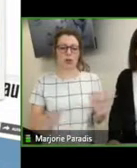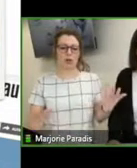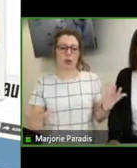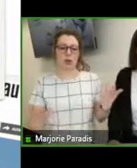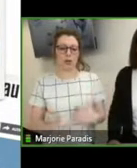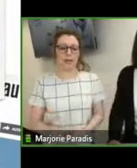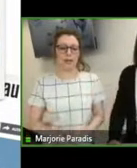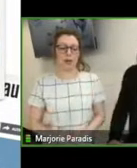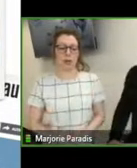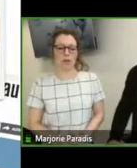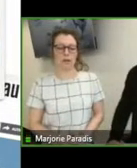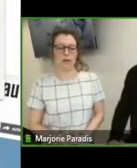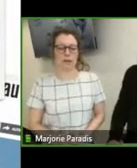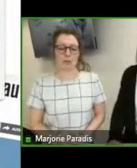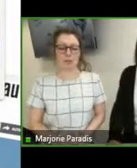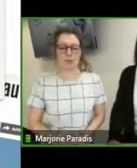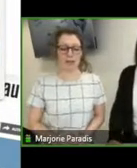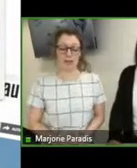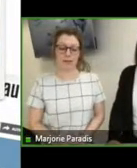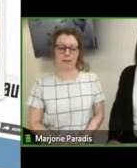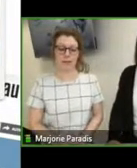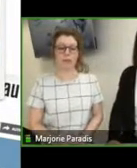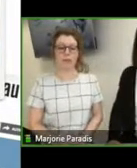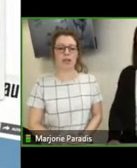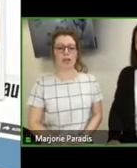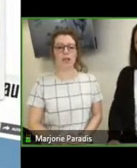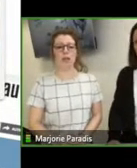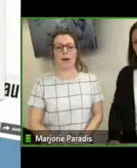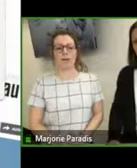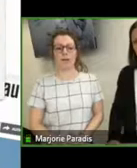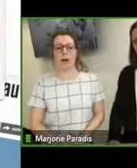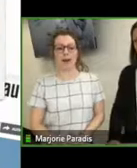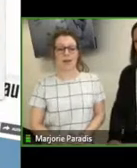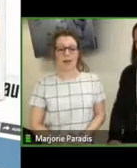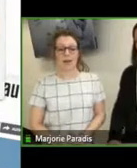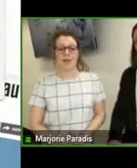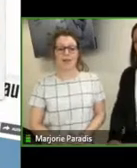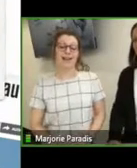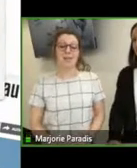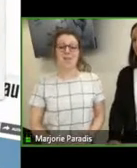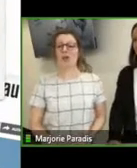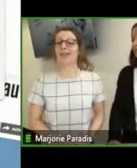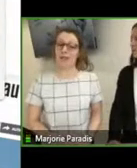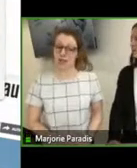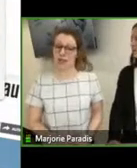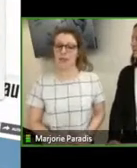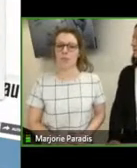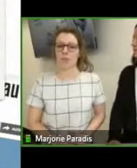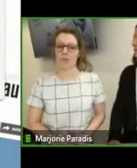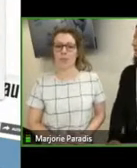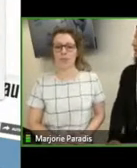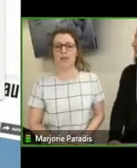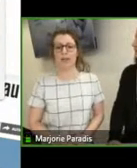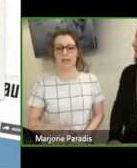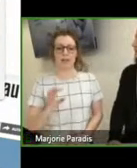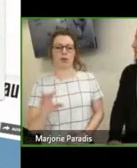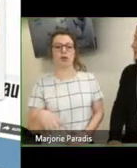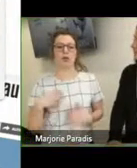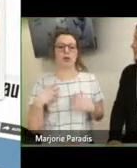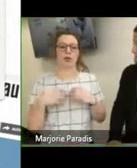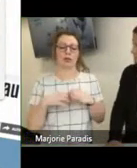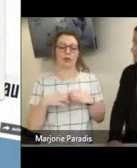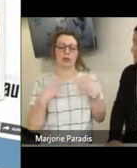que, bon, ici, c'est quand même assez évident. Sauf que parfois, ça ne l'est pas tant que ça, évident. Puis c'est pas si facile